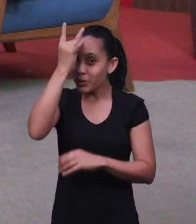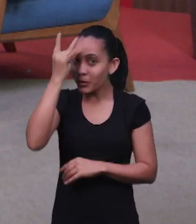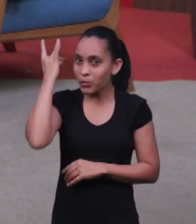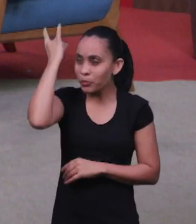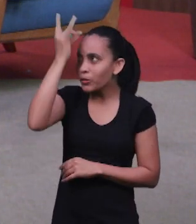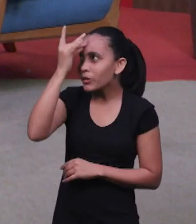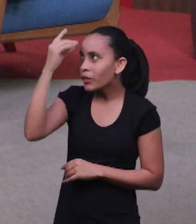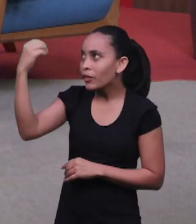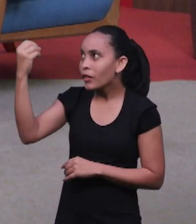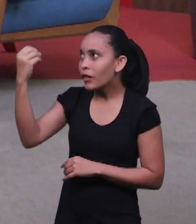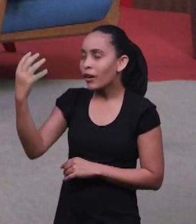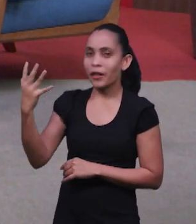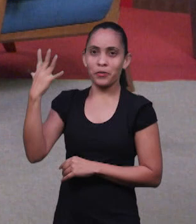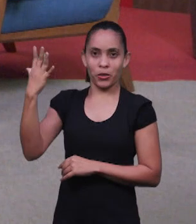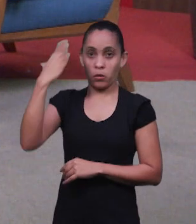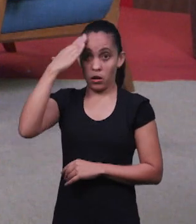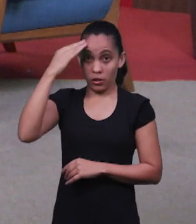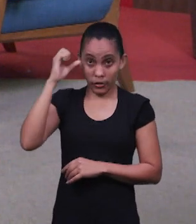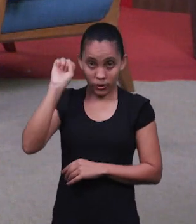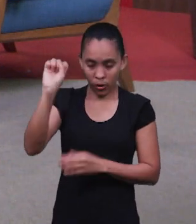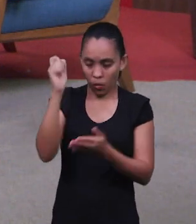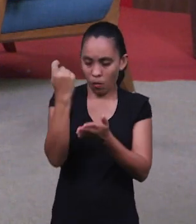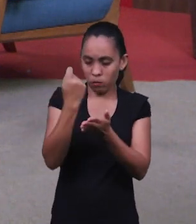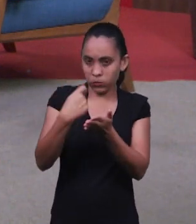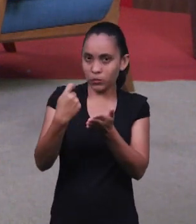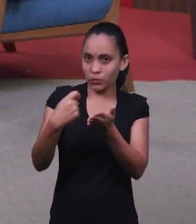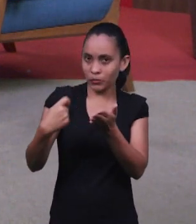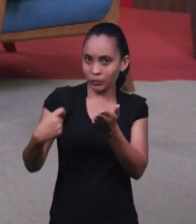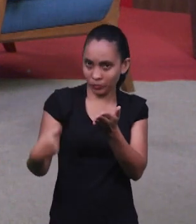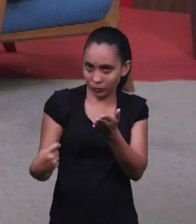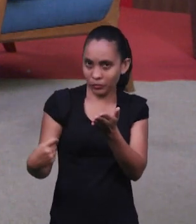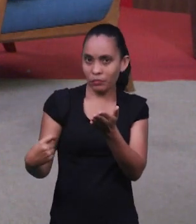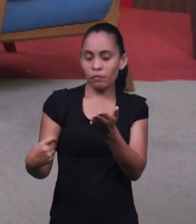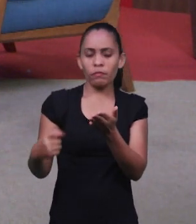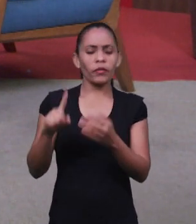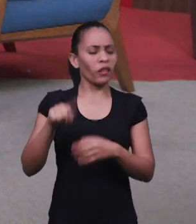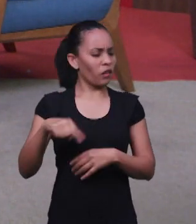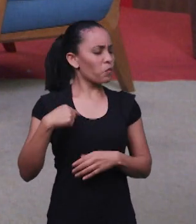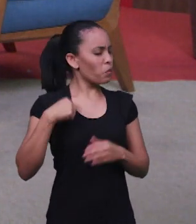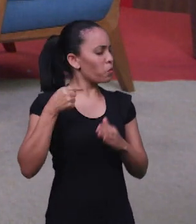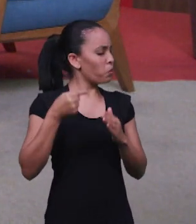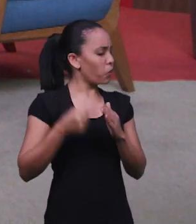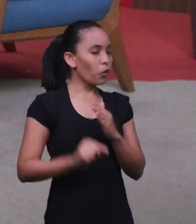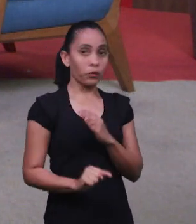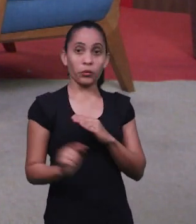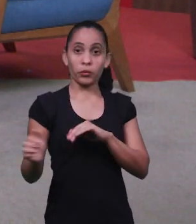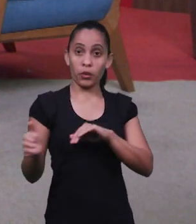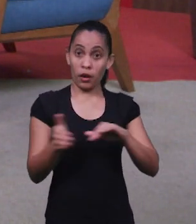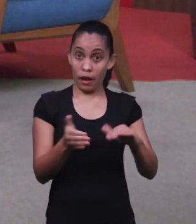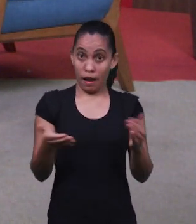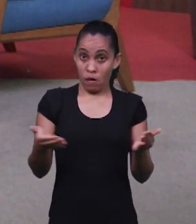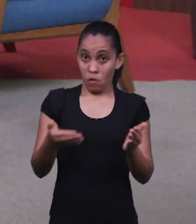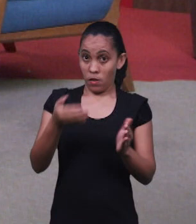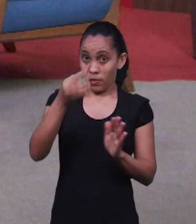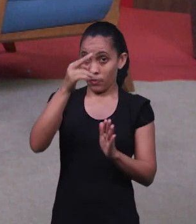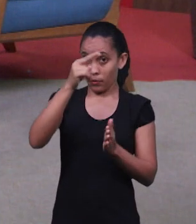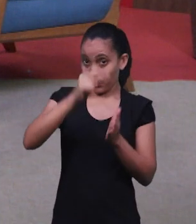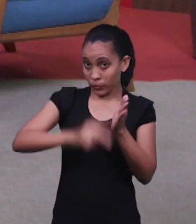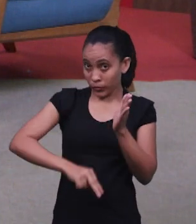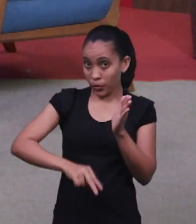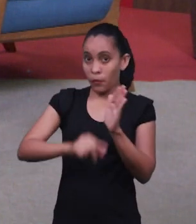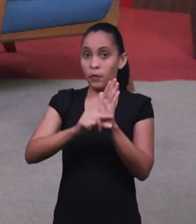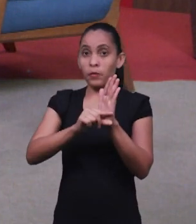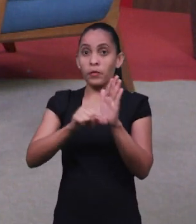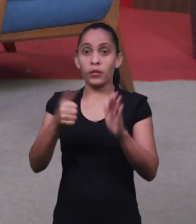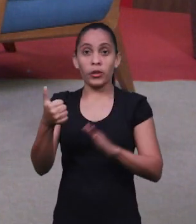écrire. Gloire à Dieu, c'est quelque chose de très profond. Nous allons lire maintenant le verset 12, Cantique, chapitre 1er,